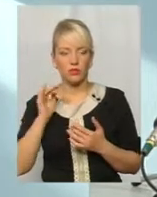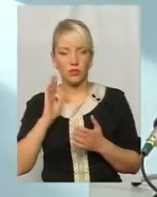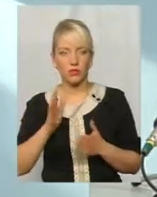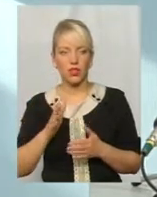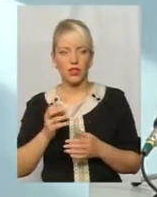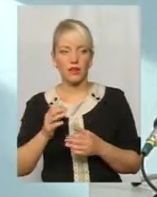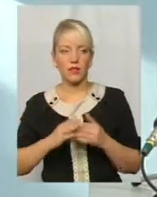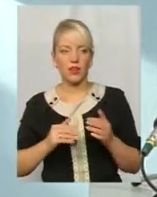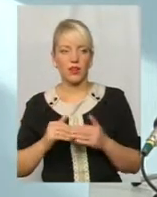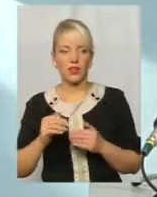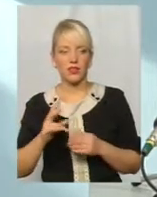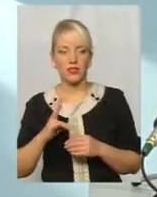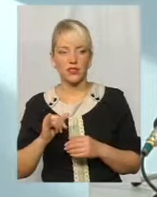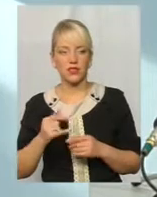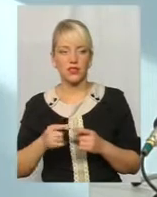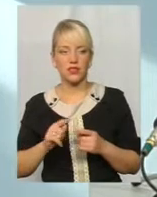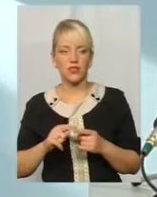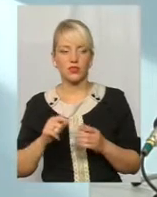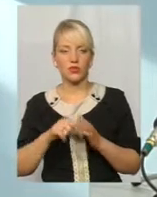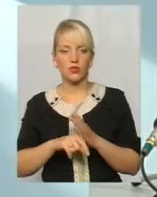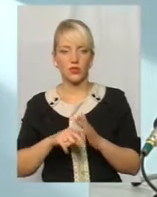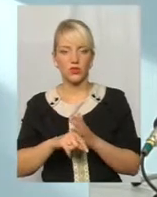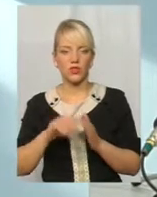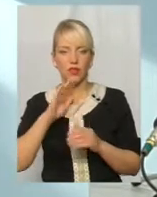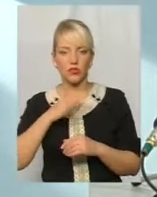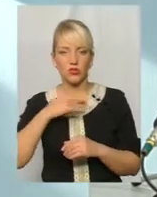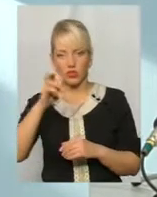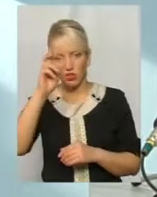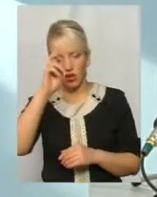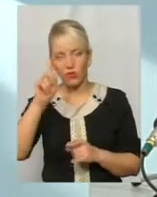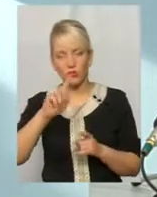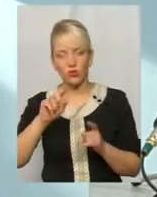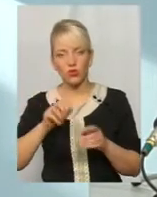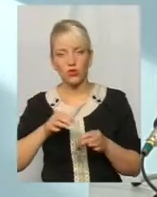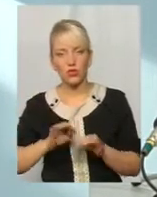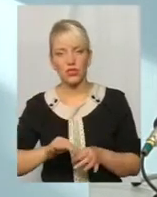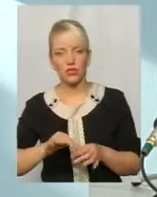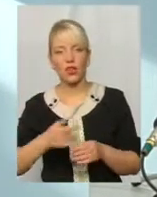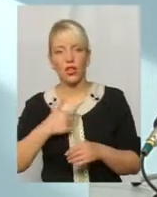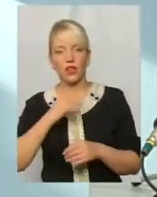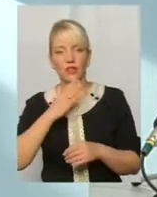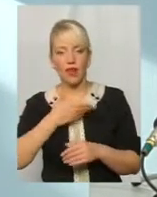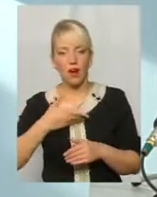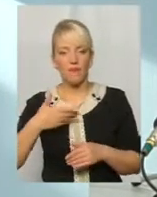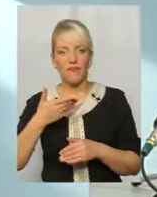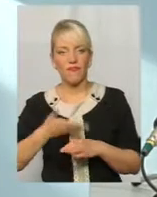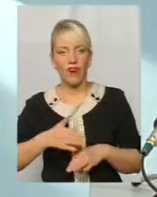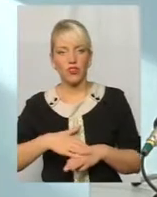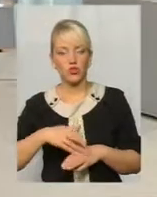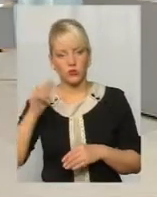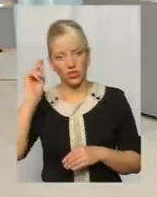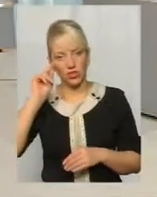на практиці. І це, напевно, стосується нашої країни, тому що дійсно нам важко вчитися